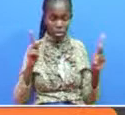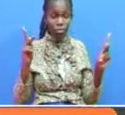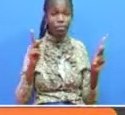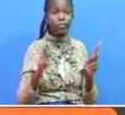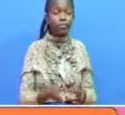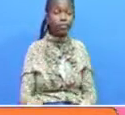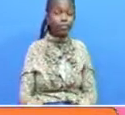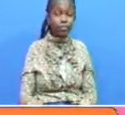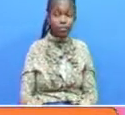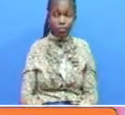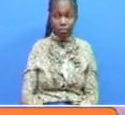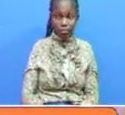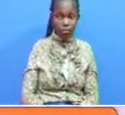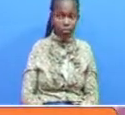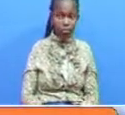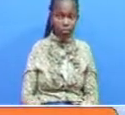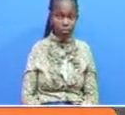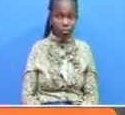mugo.